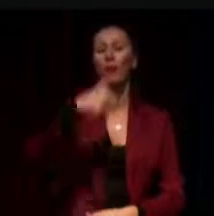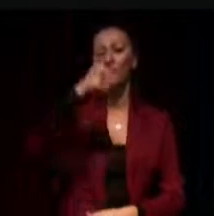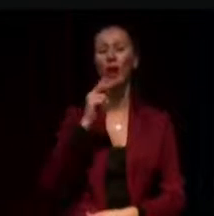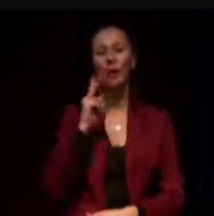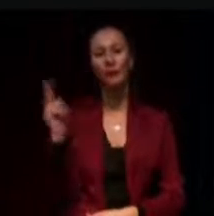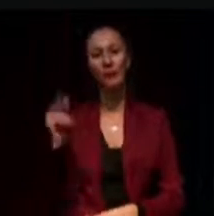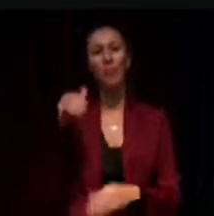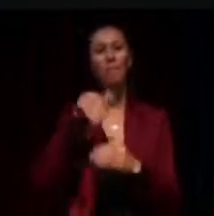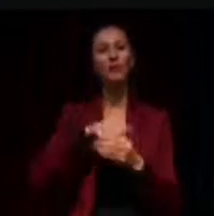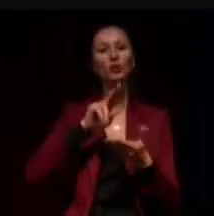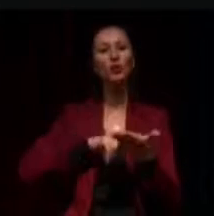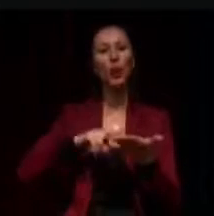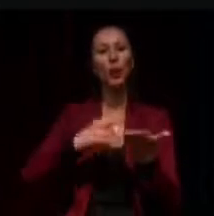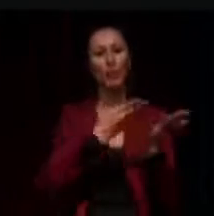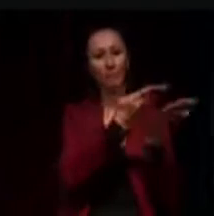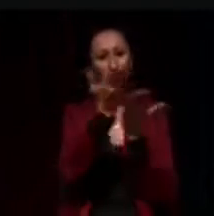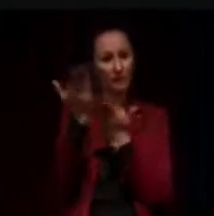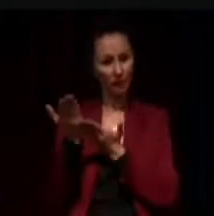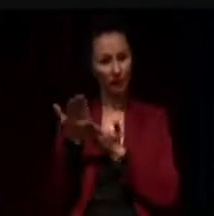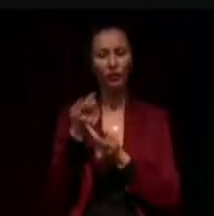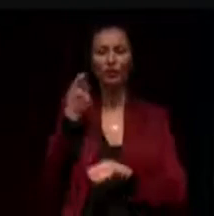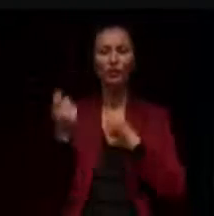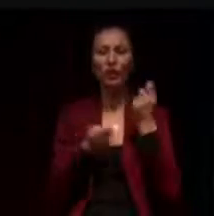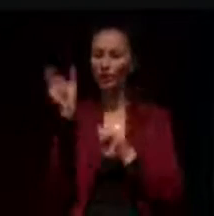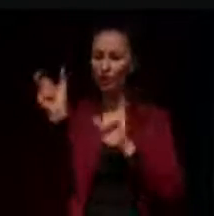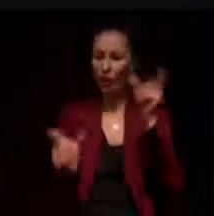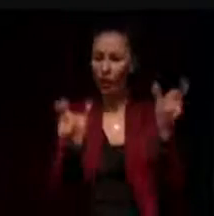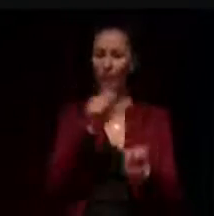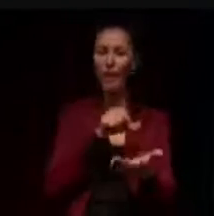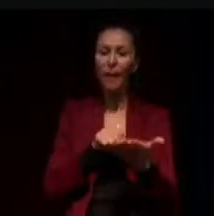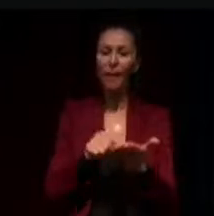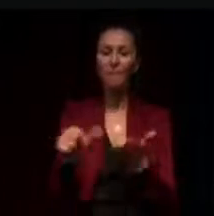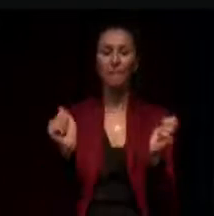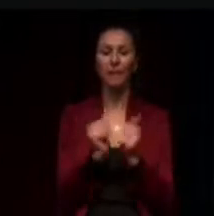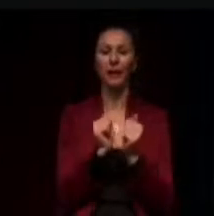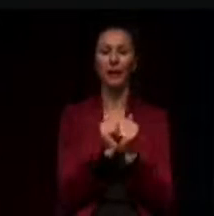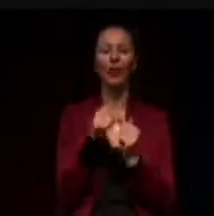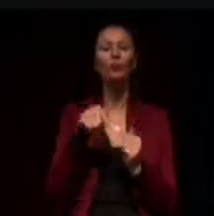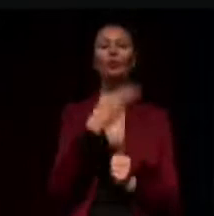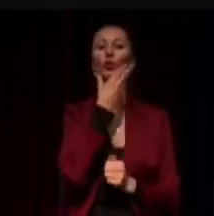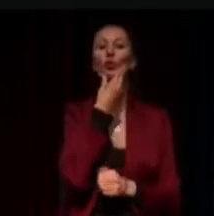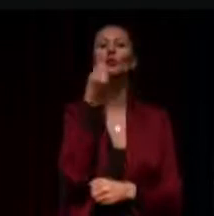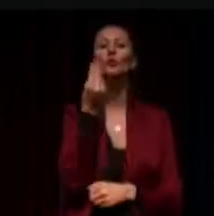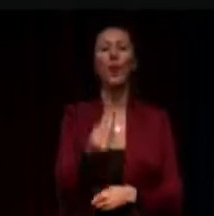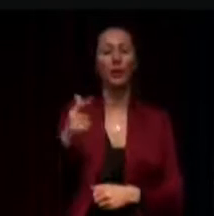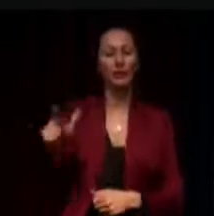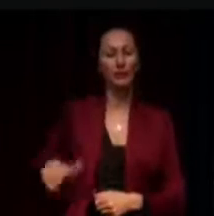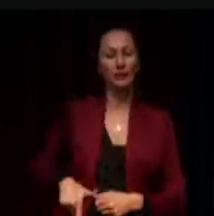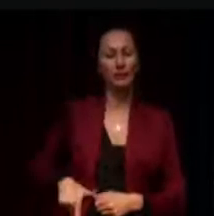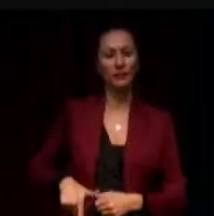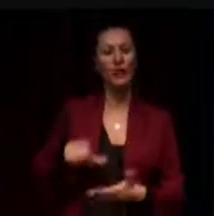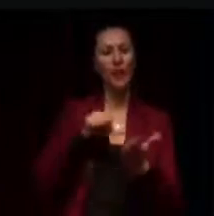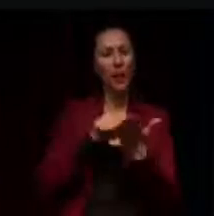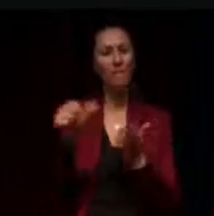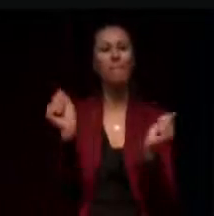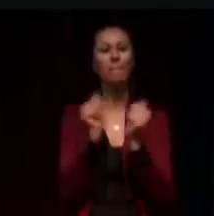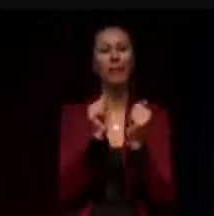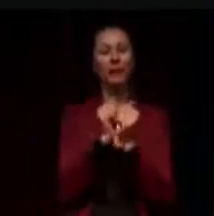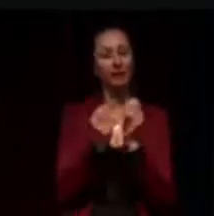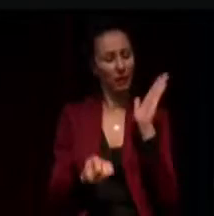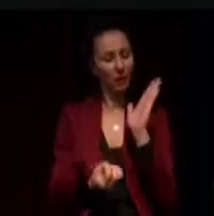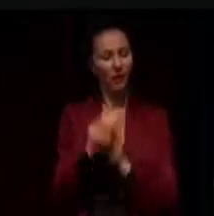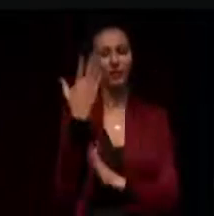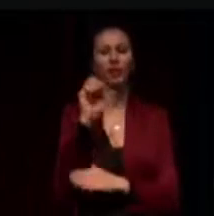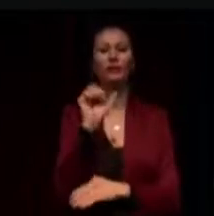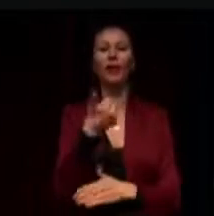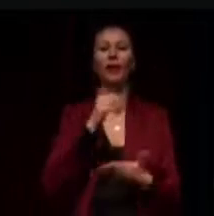Başkanımızla, meclis üyelerimizle, çalışanlarımızla hep birlikte bu güzel İzmir'i hep birlikte yaratacağız